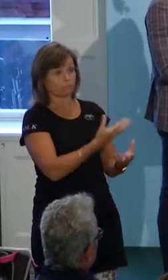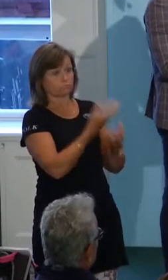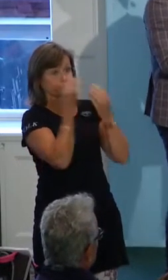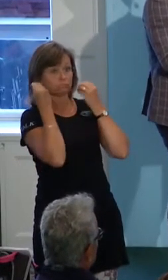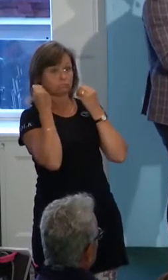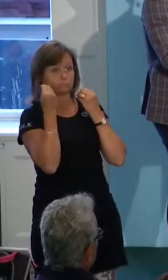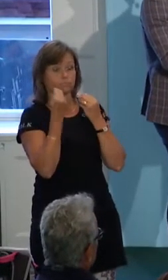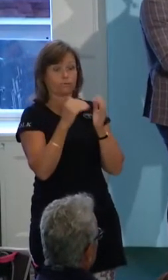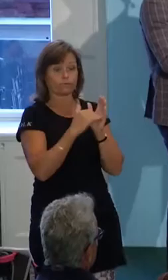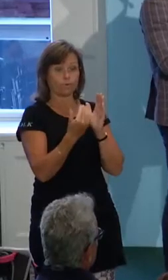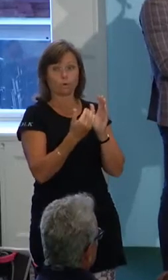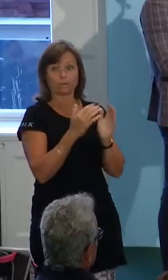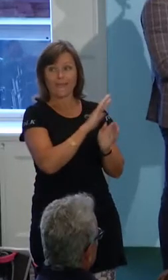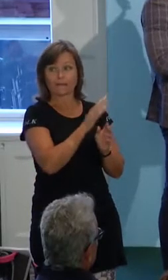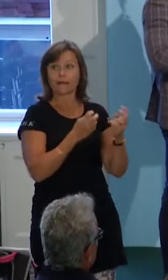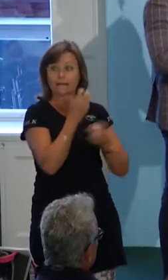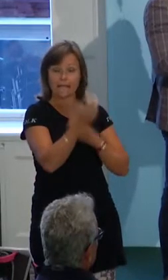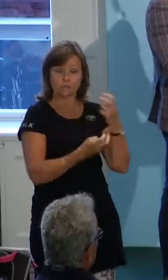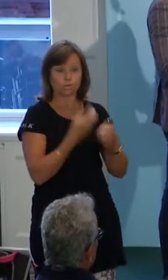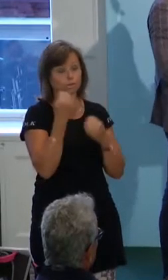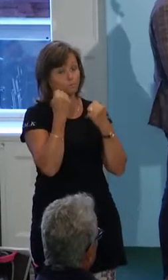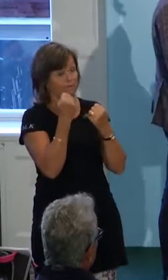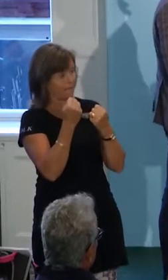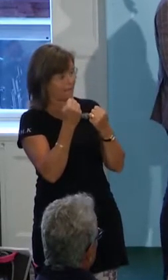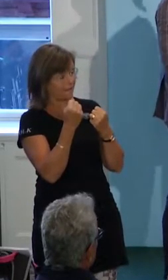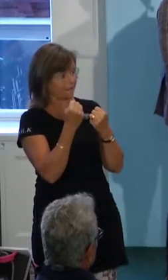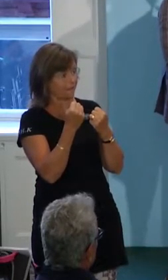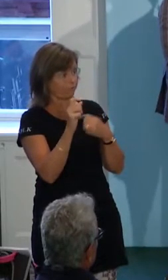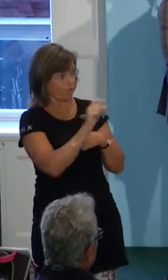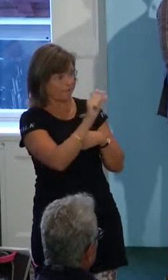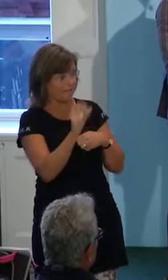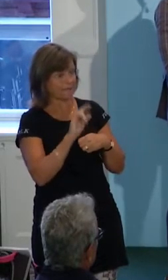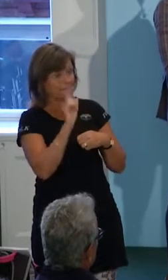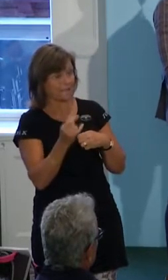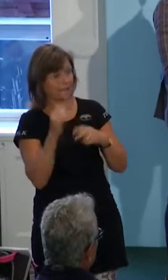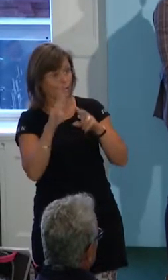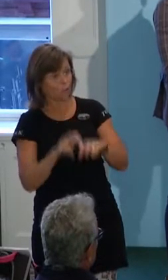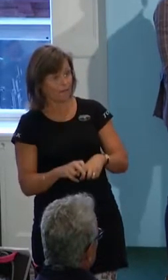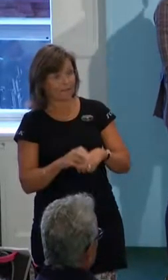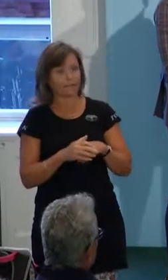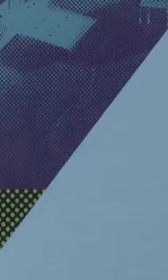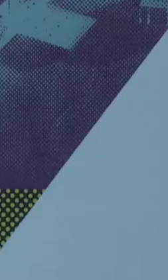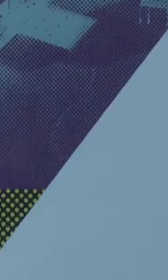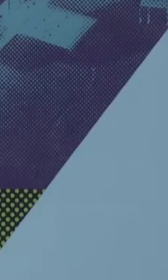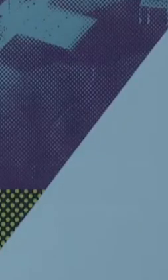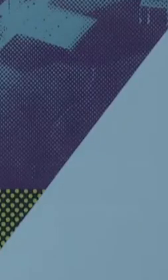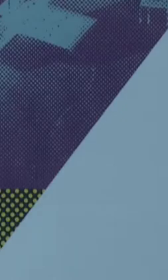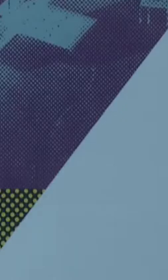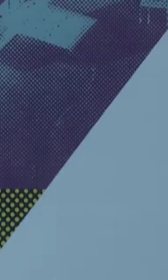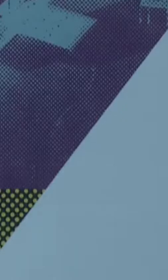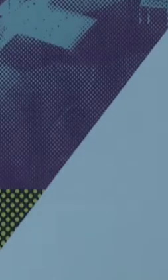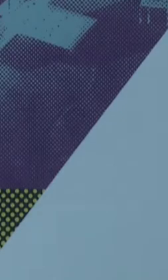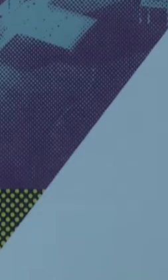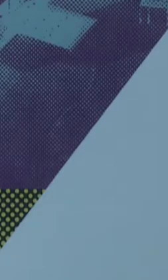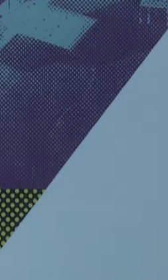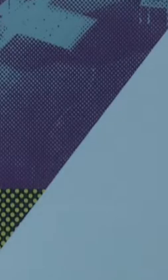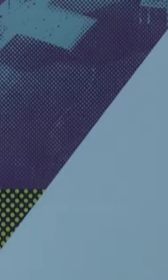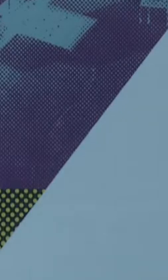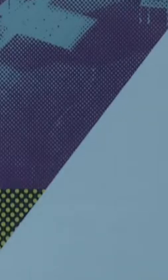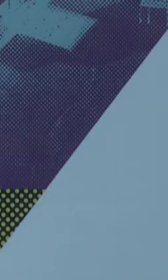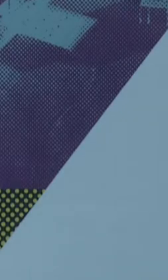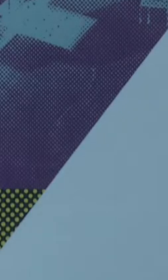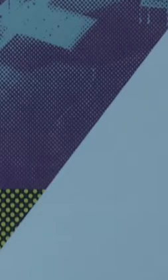från de resorna som är viktigt, som har varit viktigt för framåt utredningen där? Alltså, från Norge är det framförallt att man faktiskt